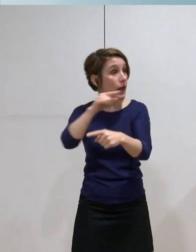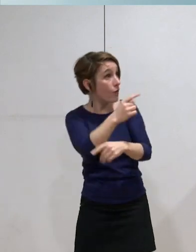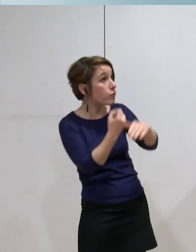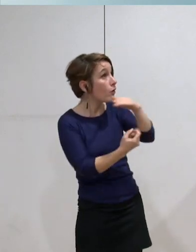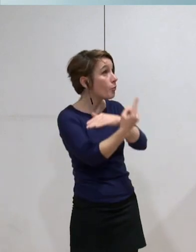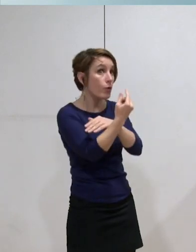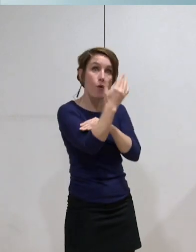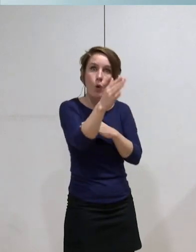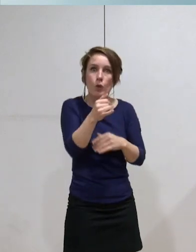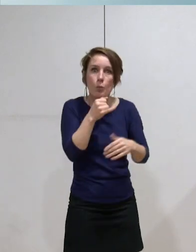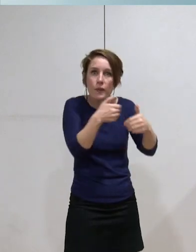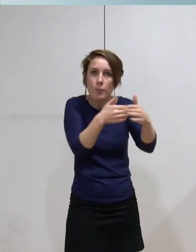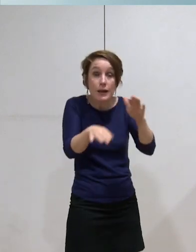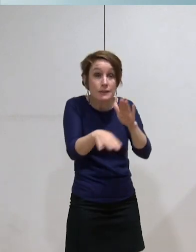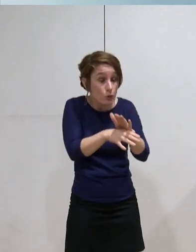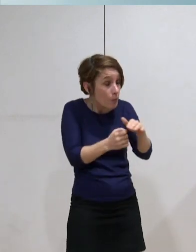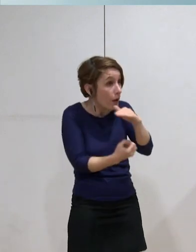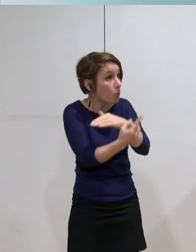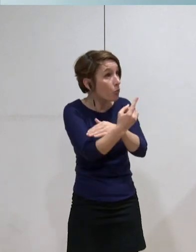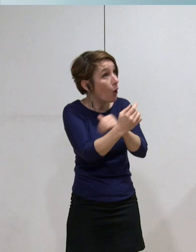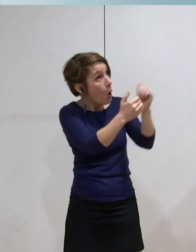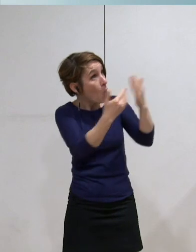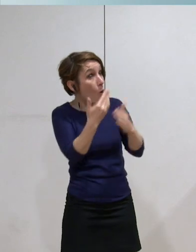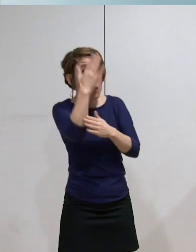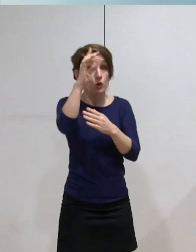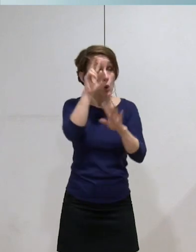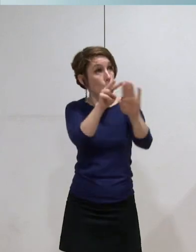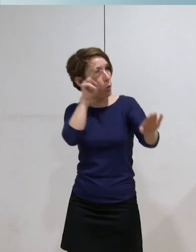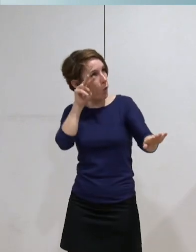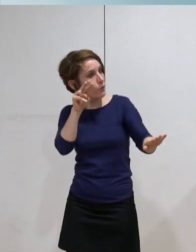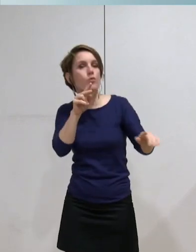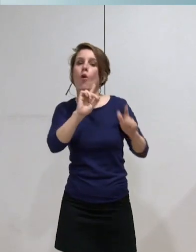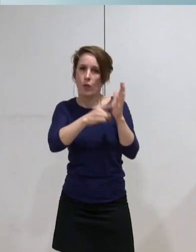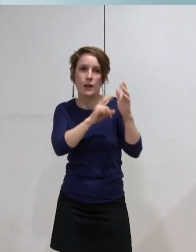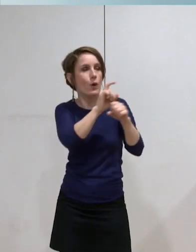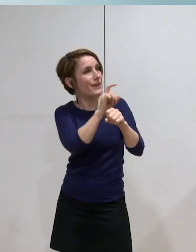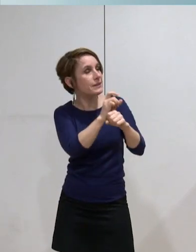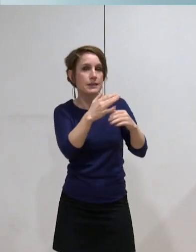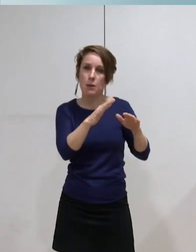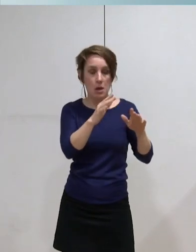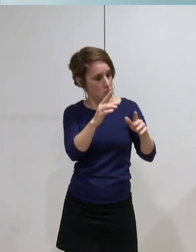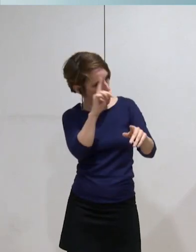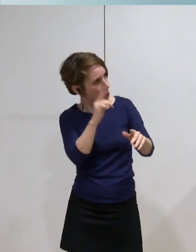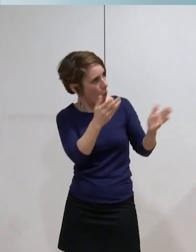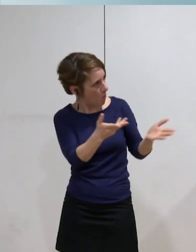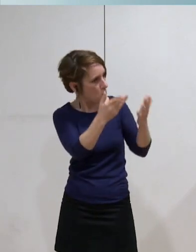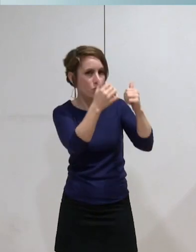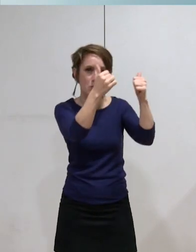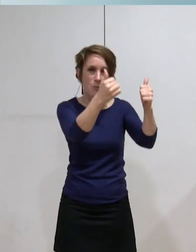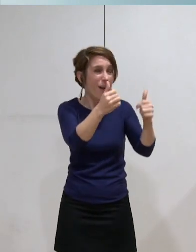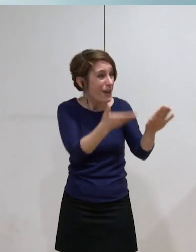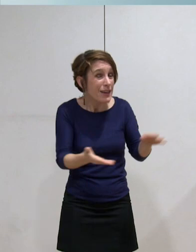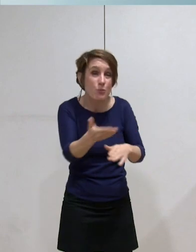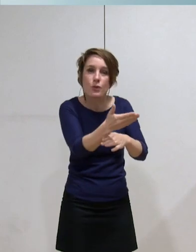options que l'on peut critiquer mais que l'on a le droit de défendre et la plupart d'entre vous n'étaient pas des professionnels de la politique